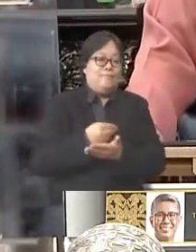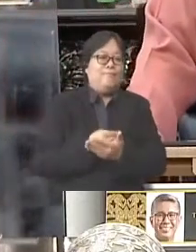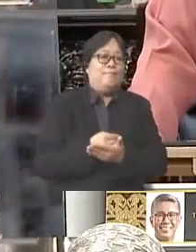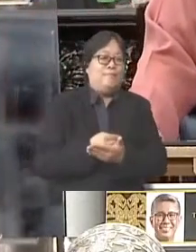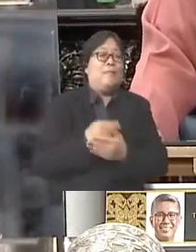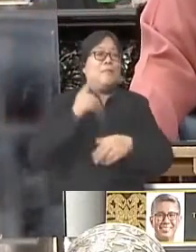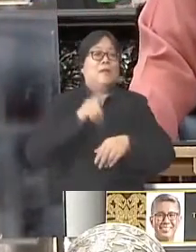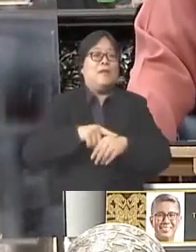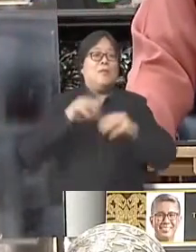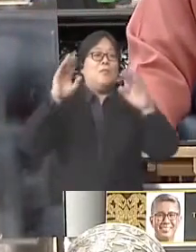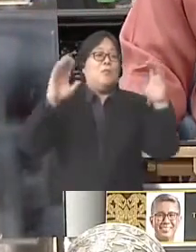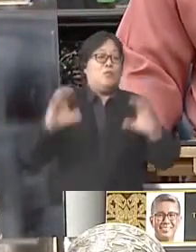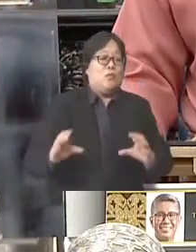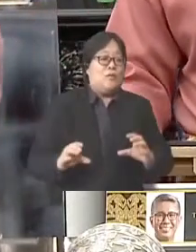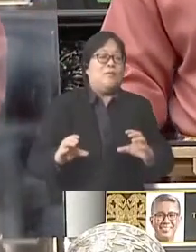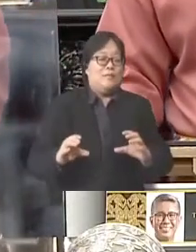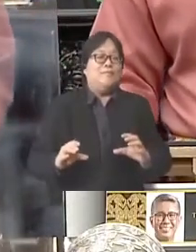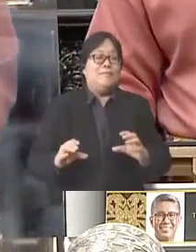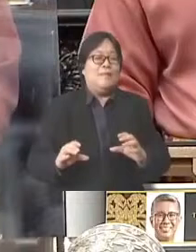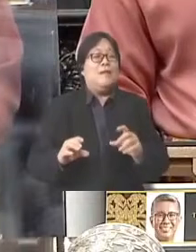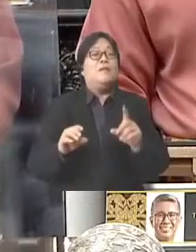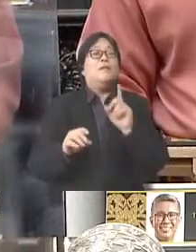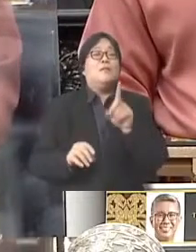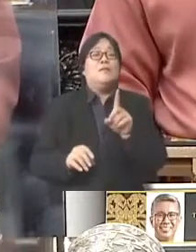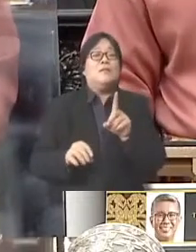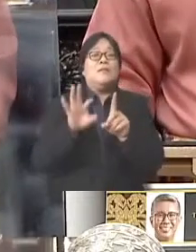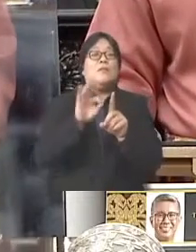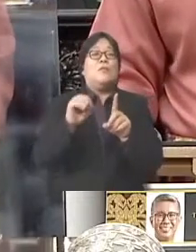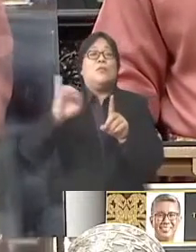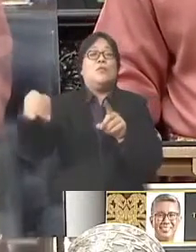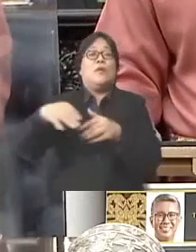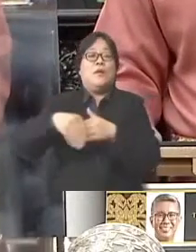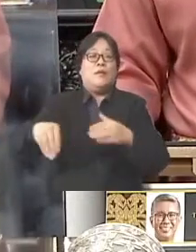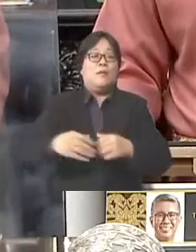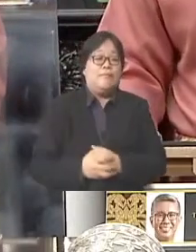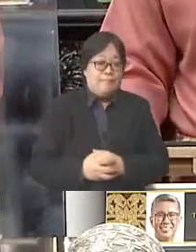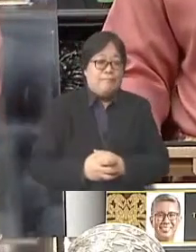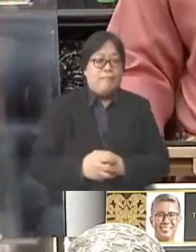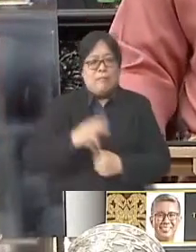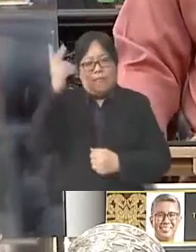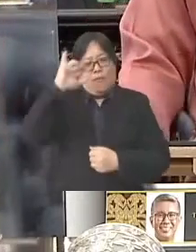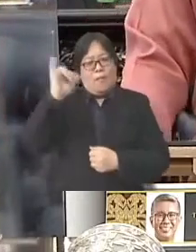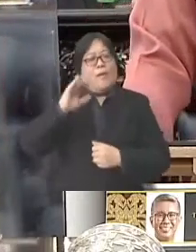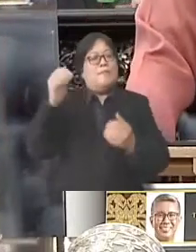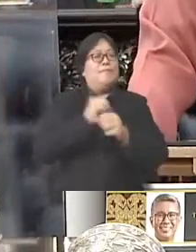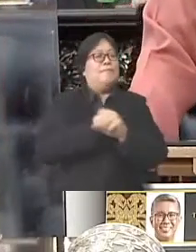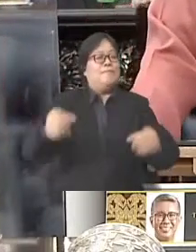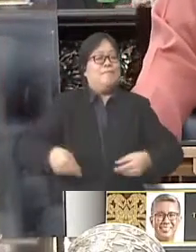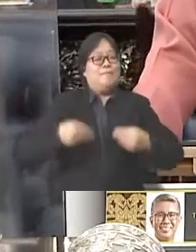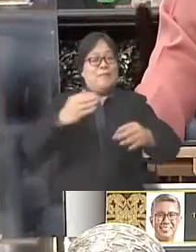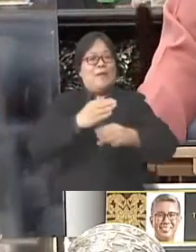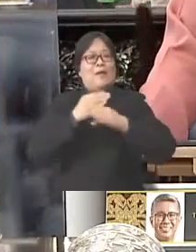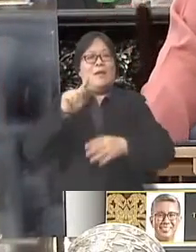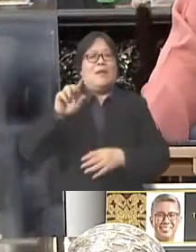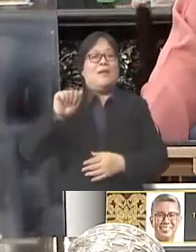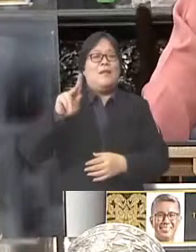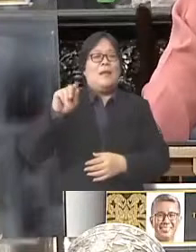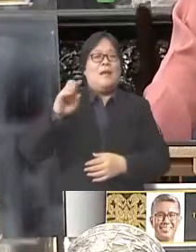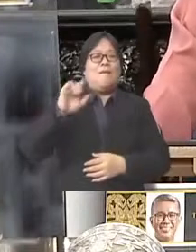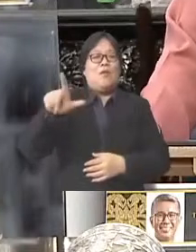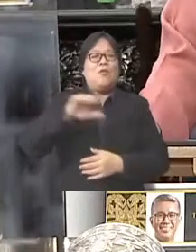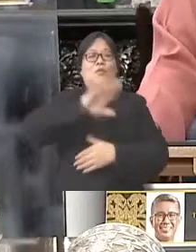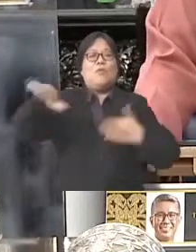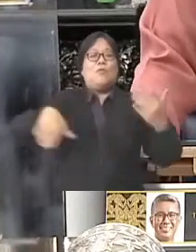semua semua musim Teguh jok dengan peruntukan 960000000 Ringgit saya juga akan memberikan perlindungan Takaful